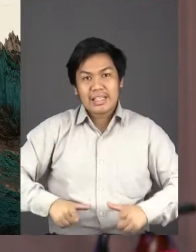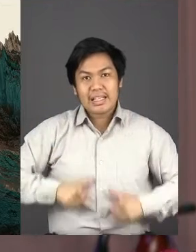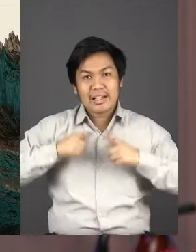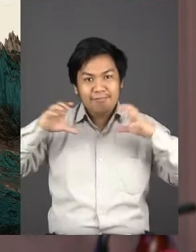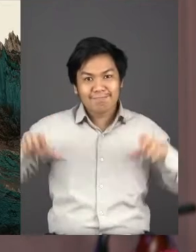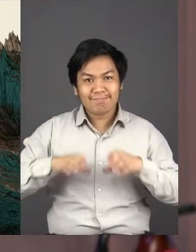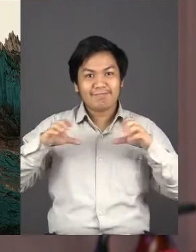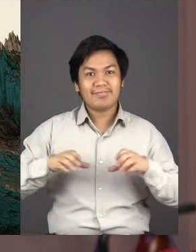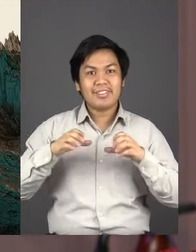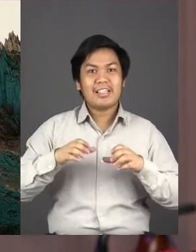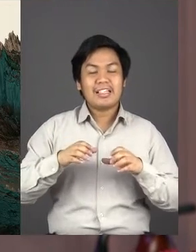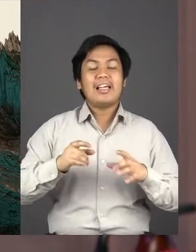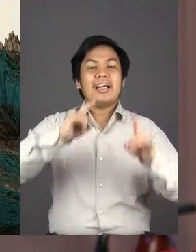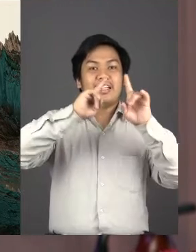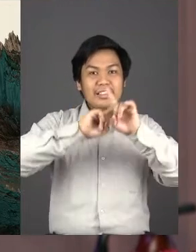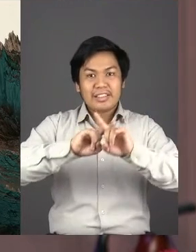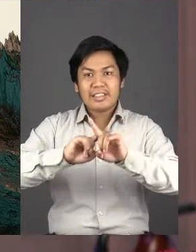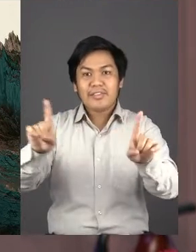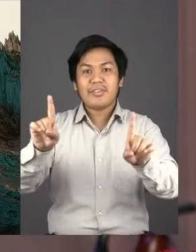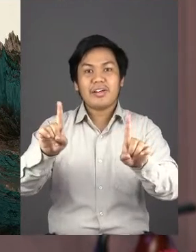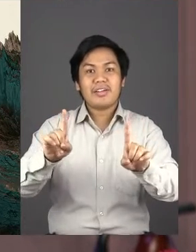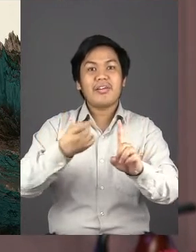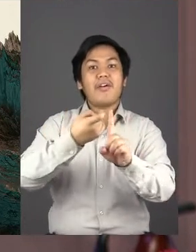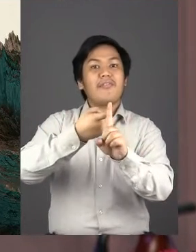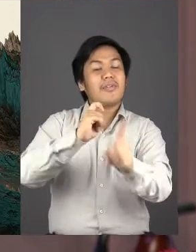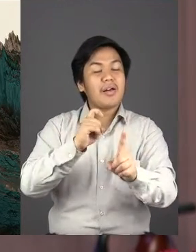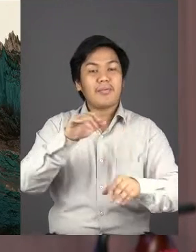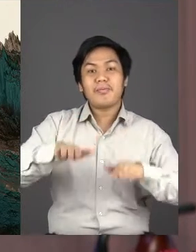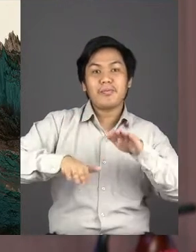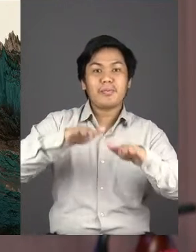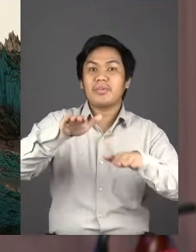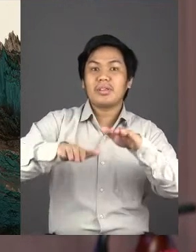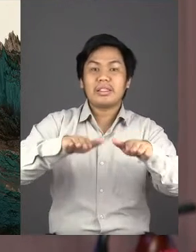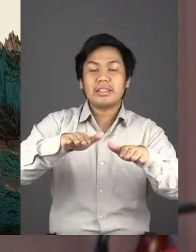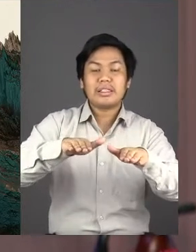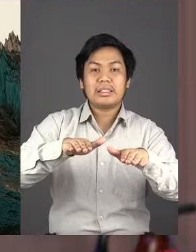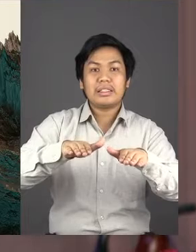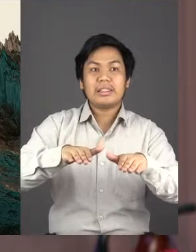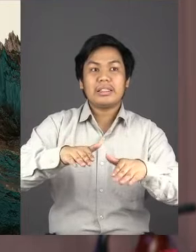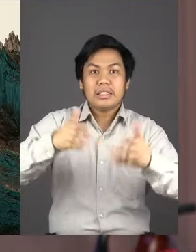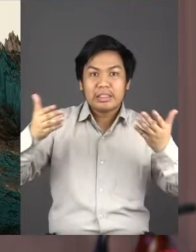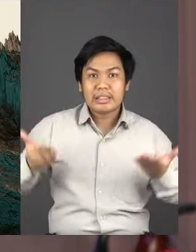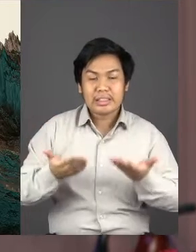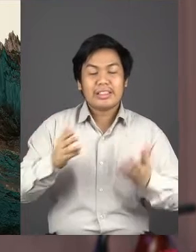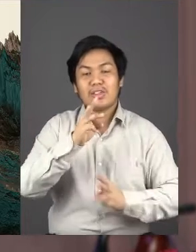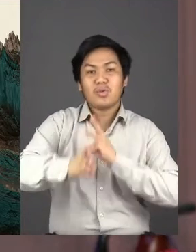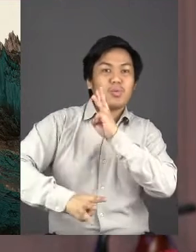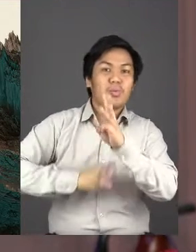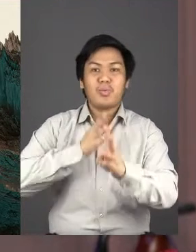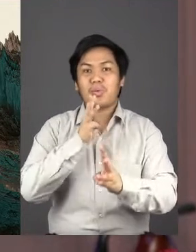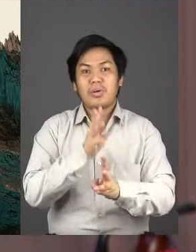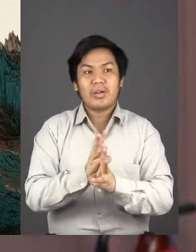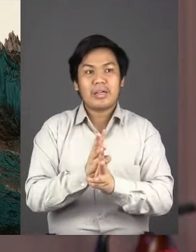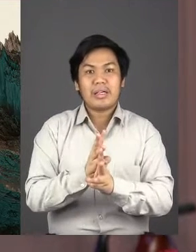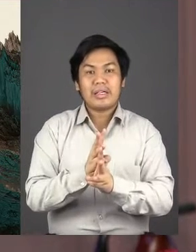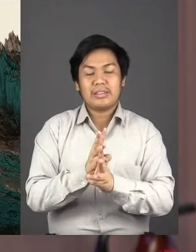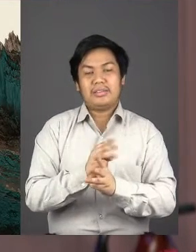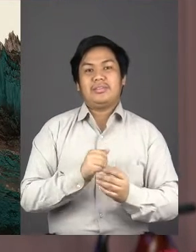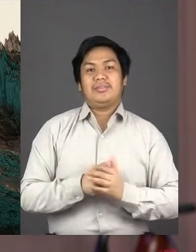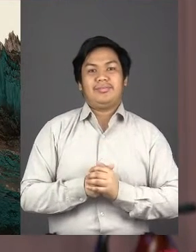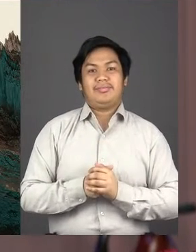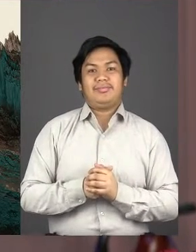na hiwalay sa paglakad at pamumuhay na nasa kamunduhan ng